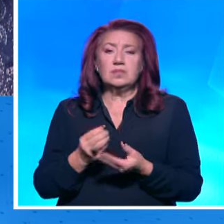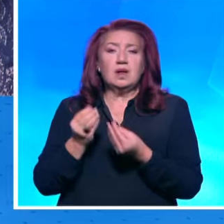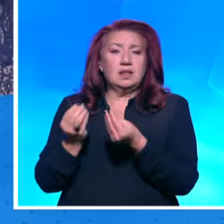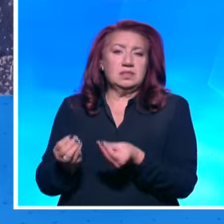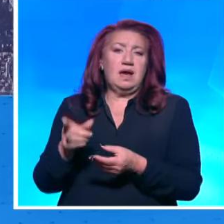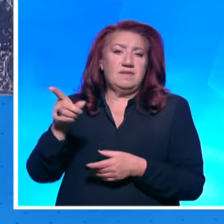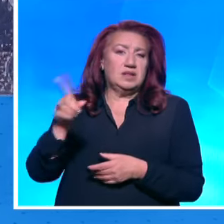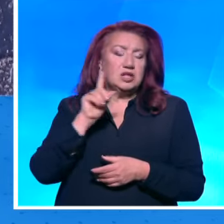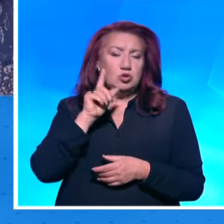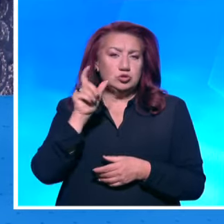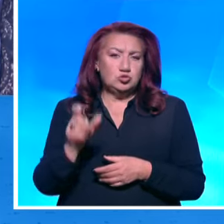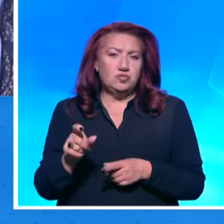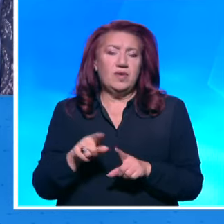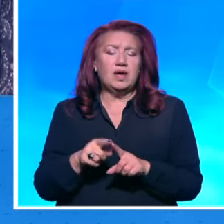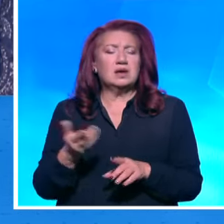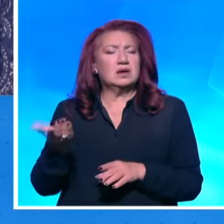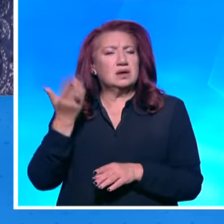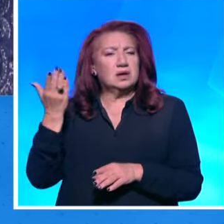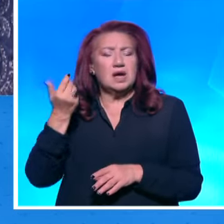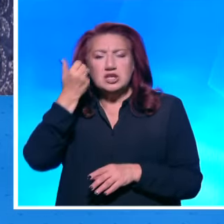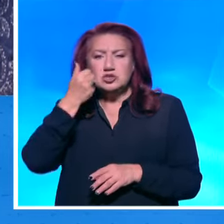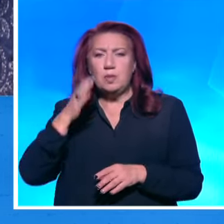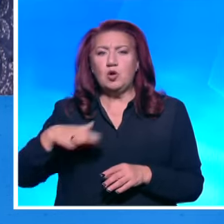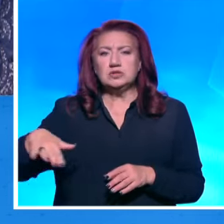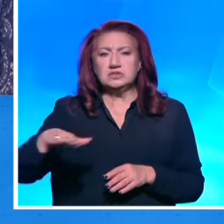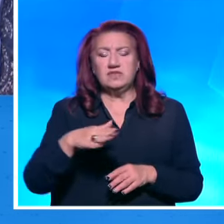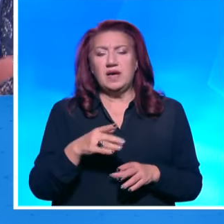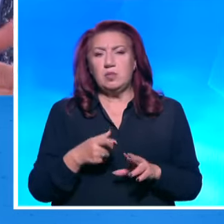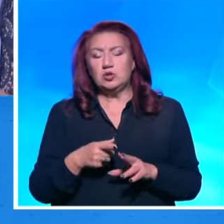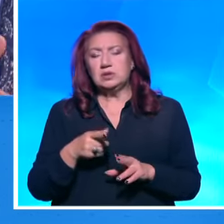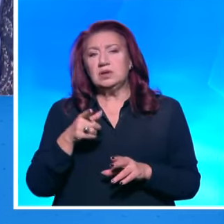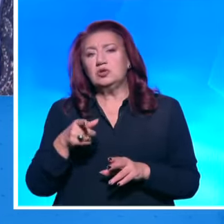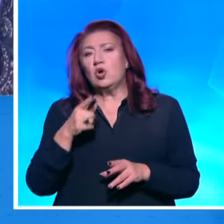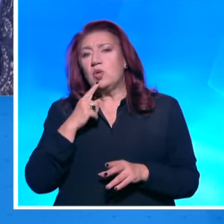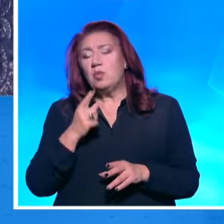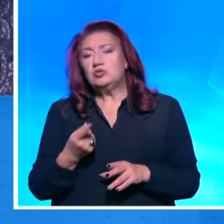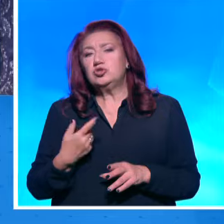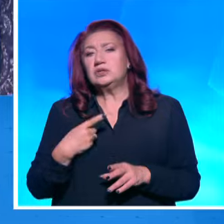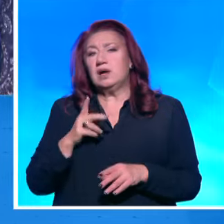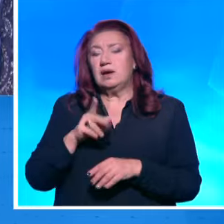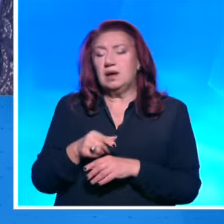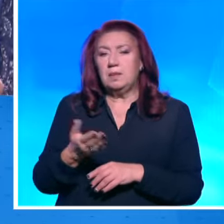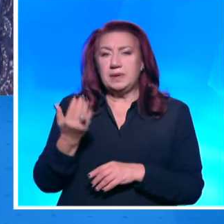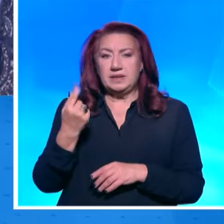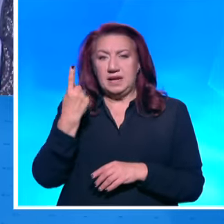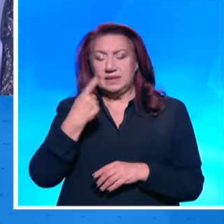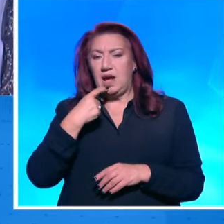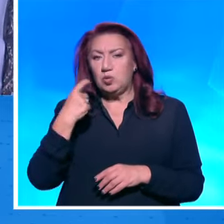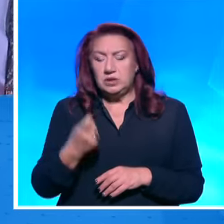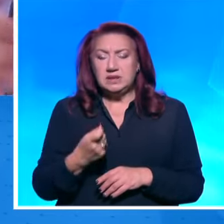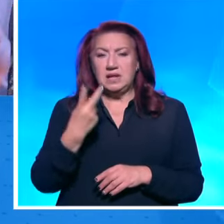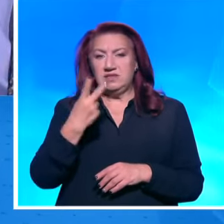по давност позоваването не е елемент от фактическия състав той може да го е придобил преди една-две години той не може да придобие по